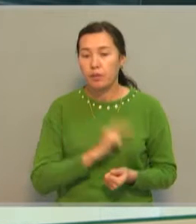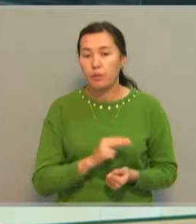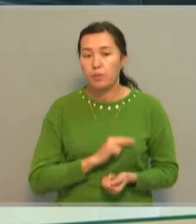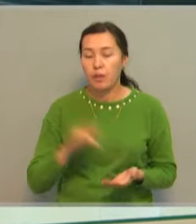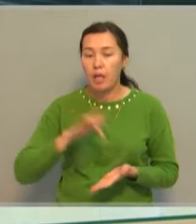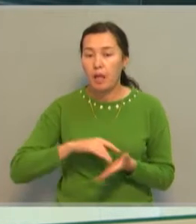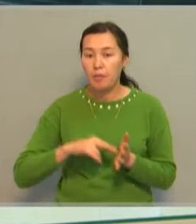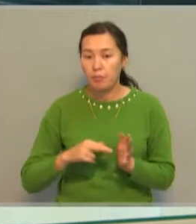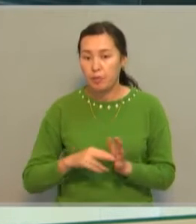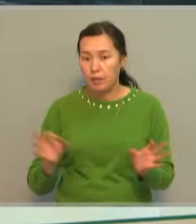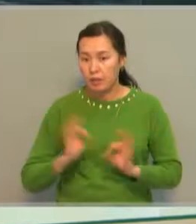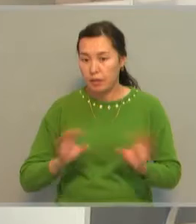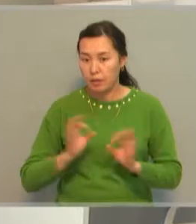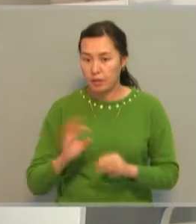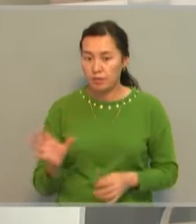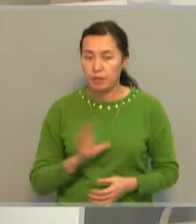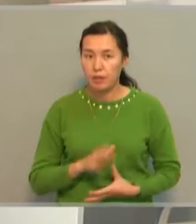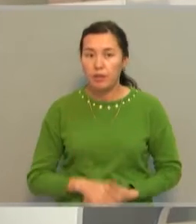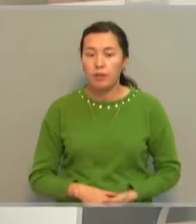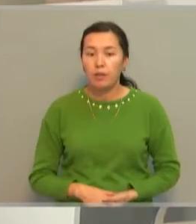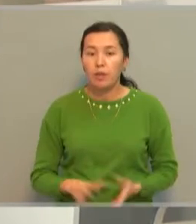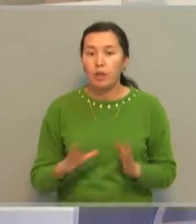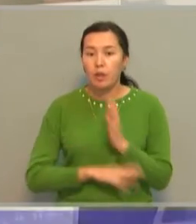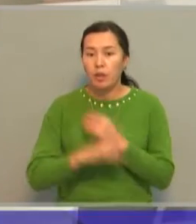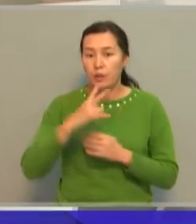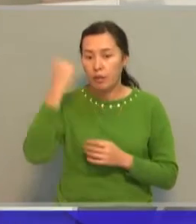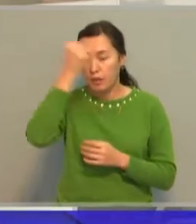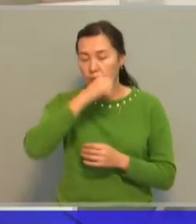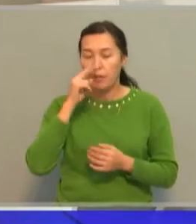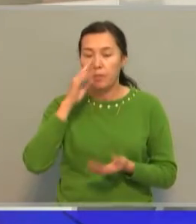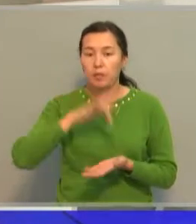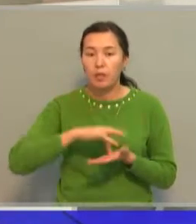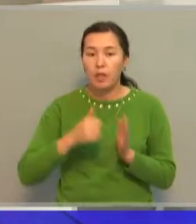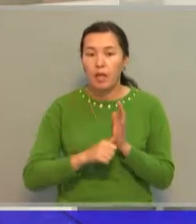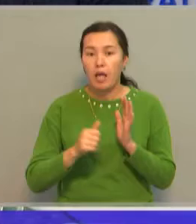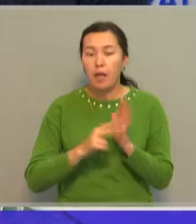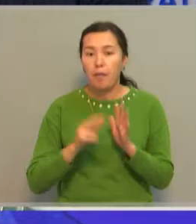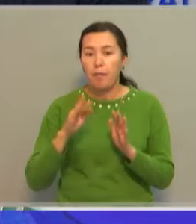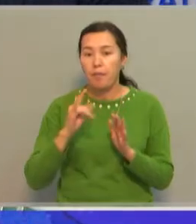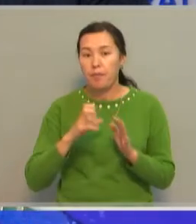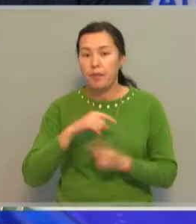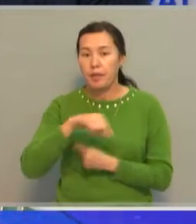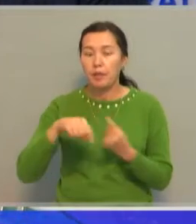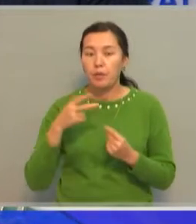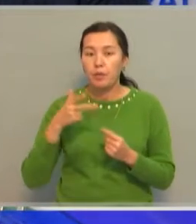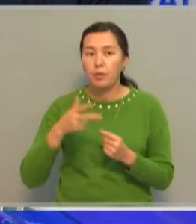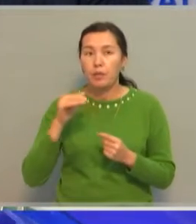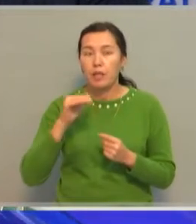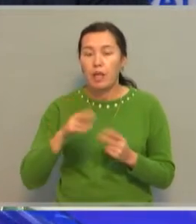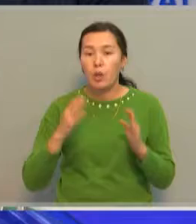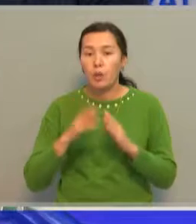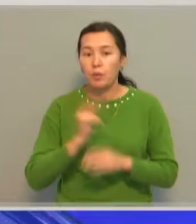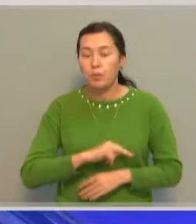қала жобасы туралы айтылды. Соңғы 2 жылда Шымкент қаласындағы 68 мың кәсіпкерлерге және 3 мыңнан астам